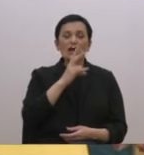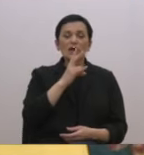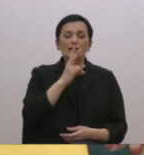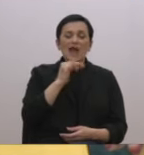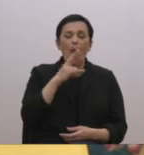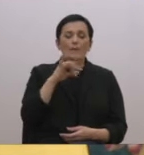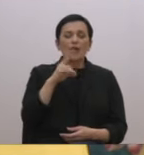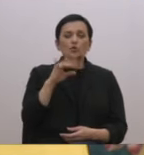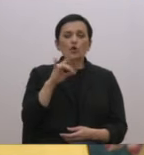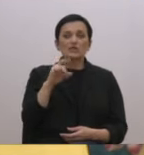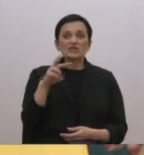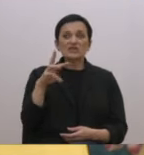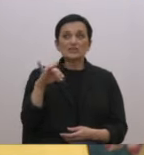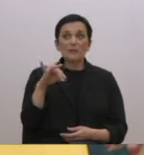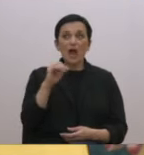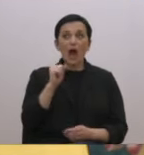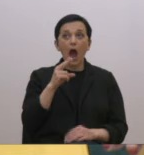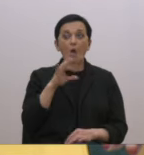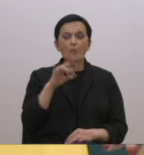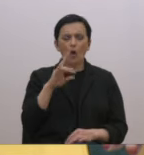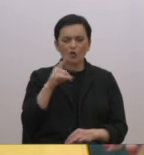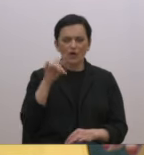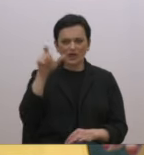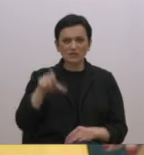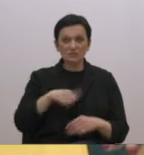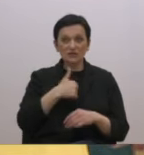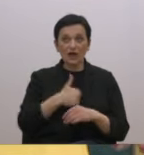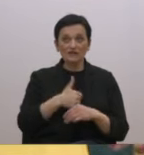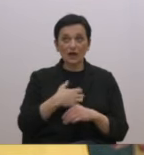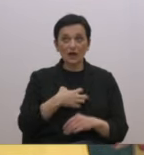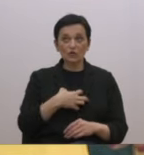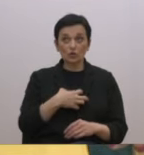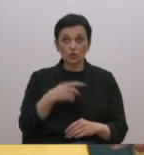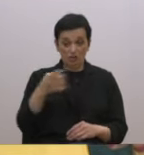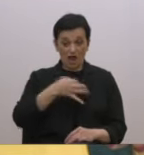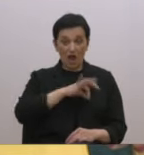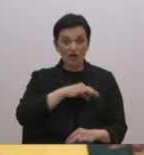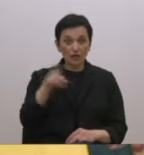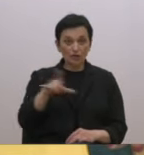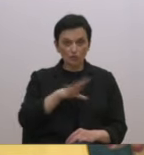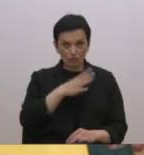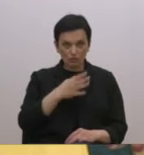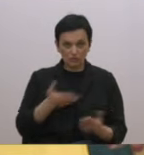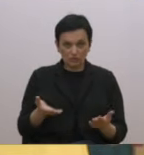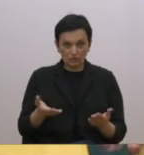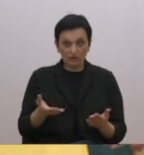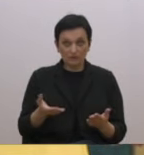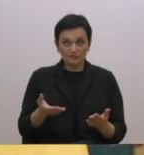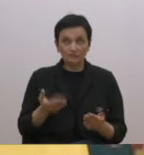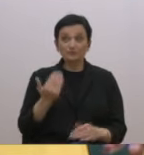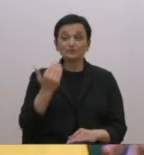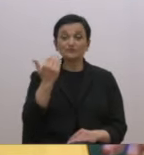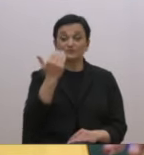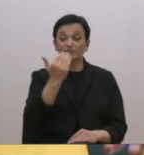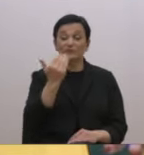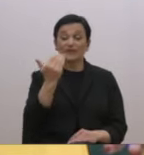ნეოპლატონიზმის აპოლოგეტი, მთავარი აგენტი ყოფილა, კაცო.